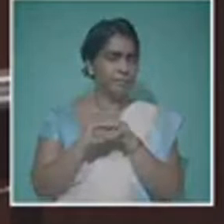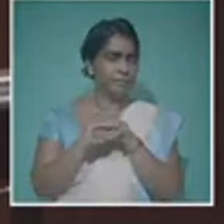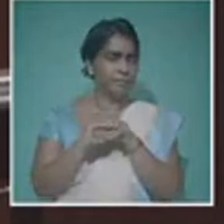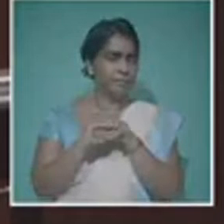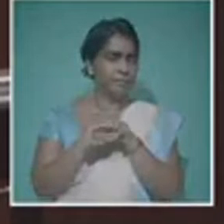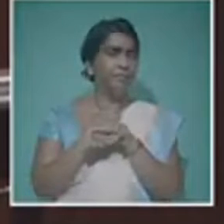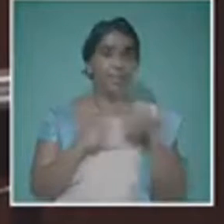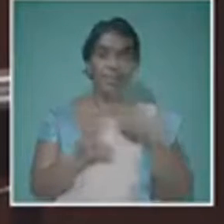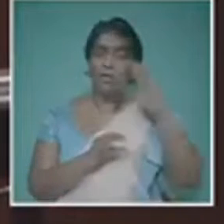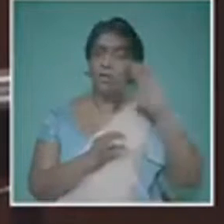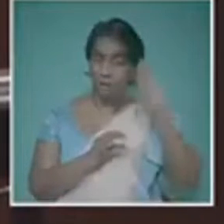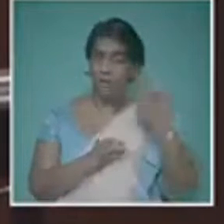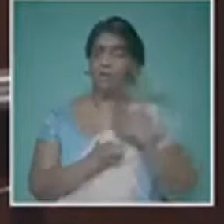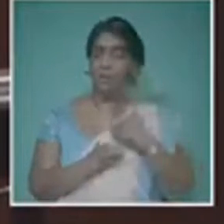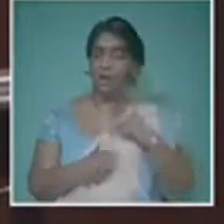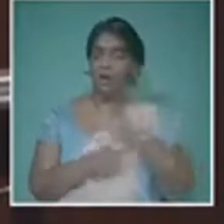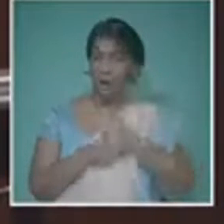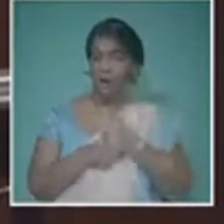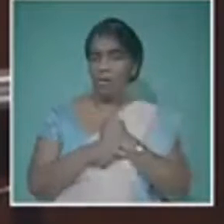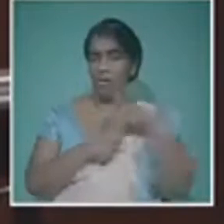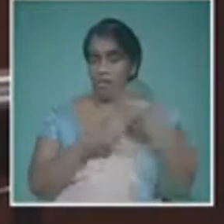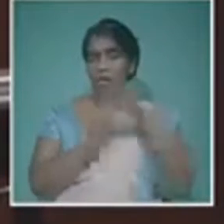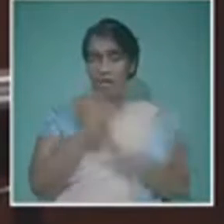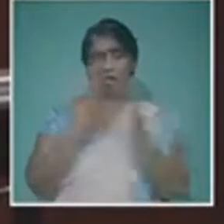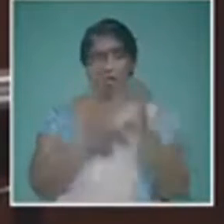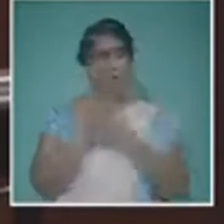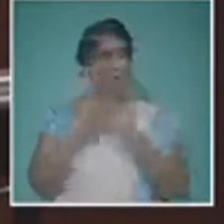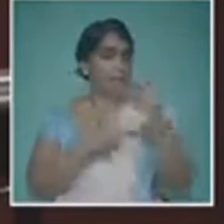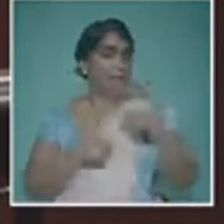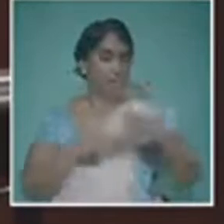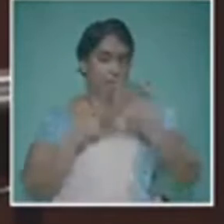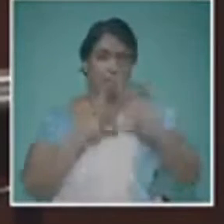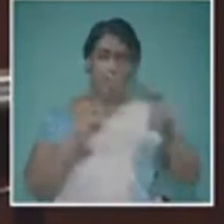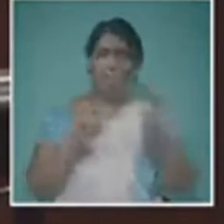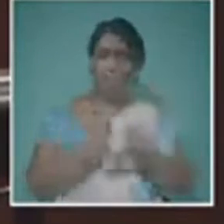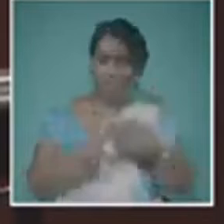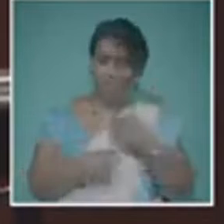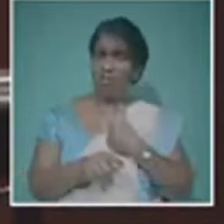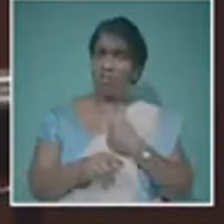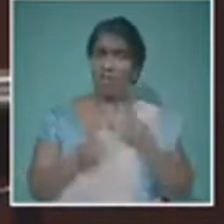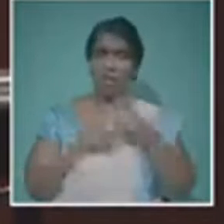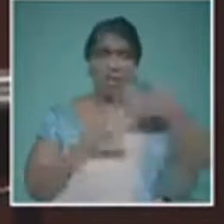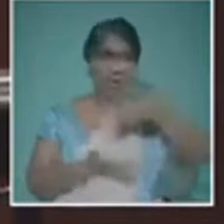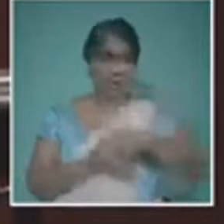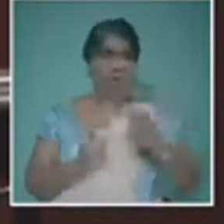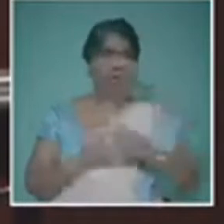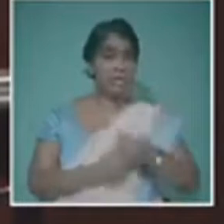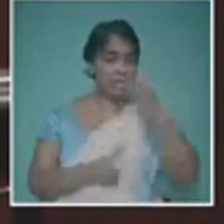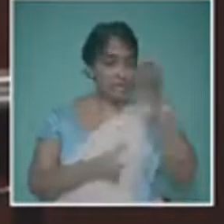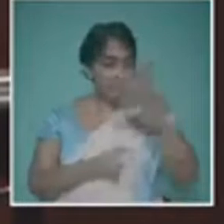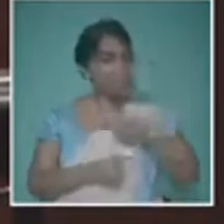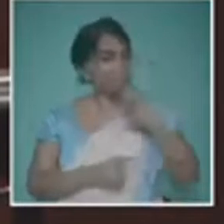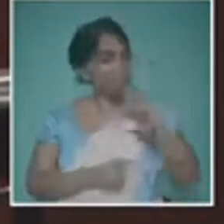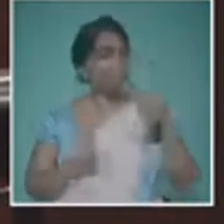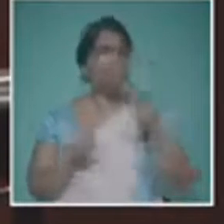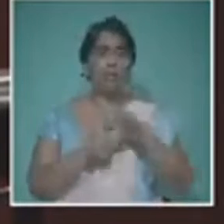குறிப்பாக எங்களுடைய மாவட்ட அபிவிருத்தி குழு தலைவர் இருக்கின்றார், அவரிடம் கேட்டுக்கொள்கிறேன், அமைச்சர்கள் சம்பந்தப்பட்ட அமைச்சர்கள் இதில் தலையிட